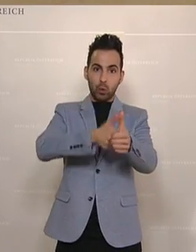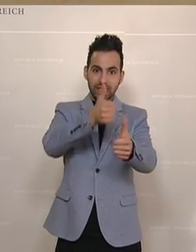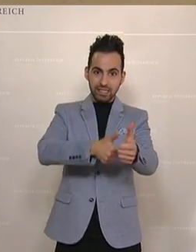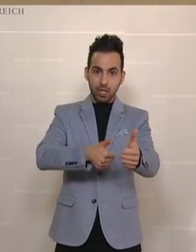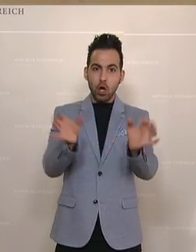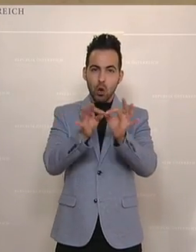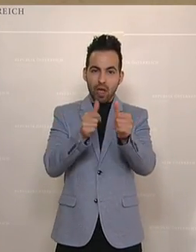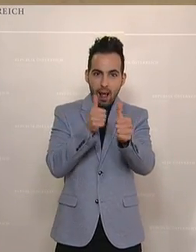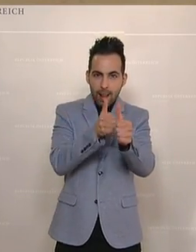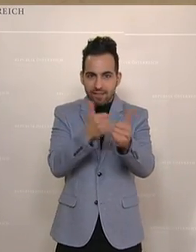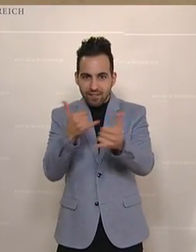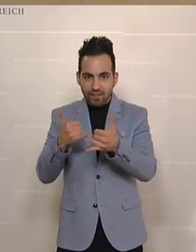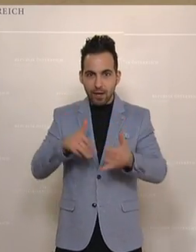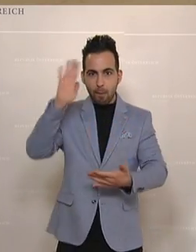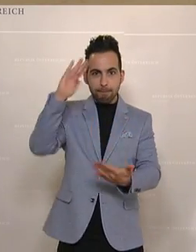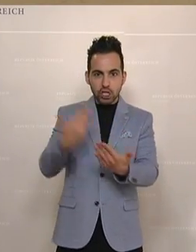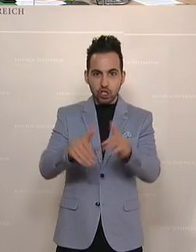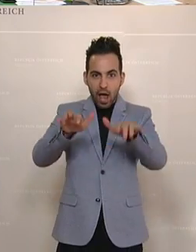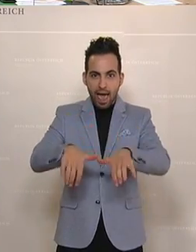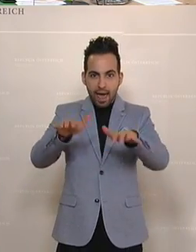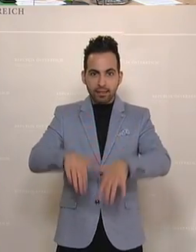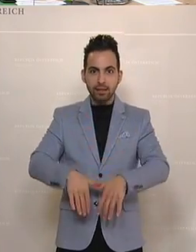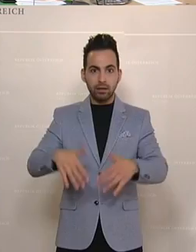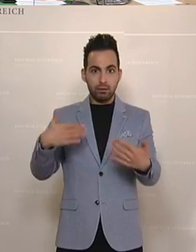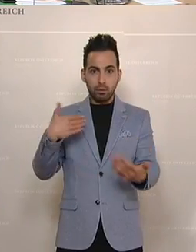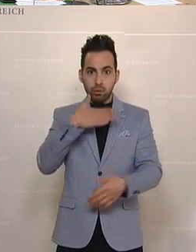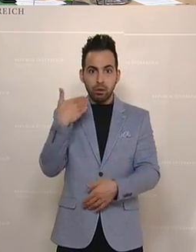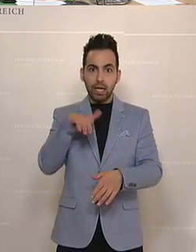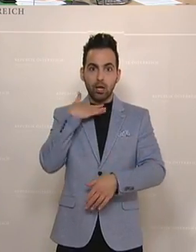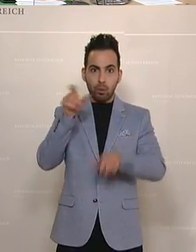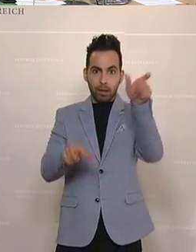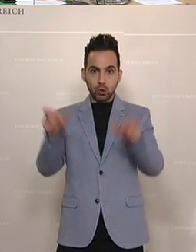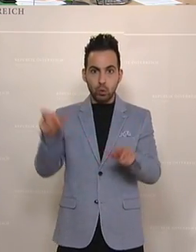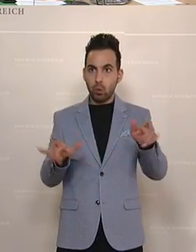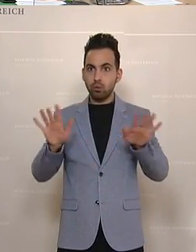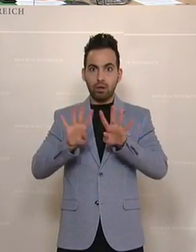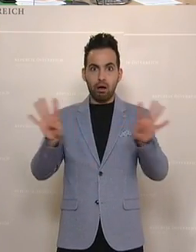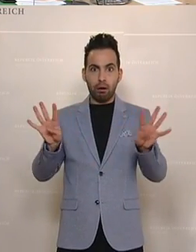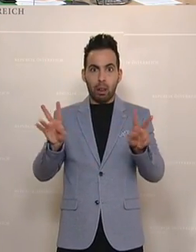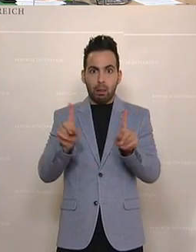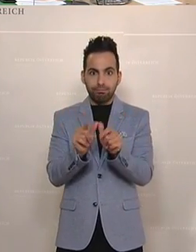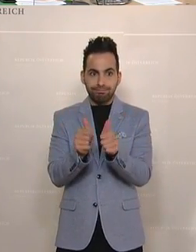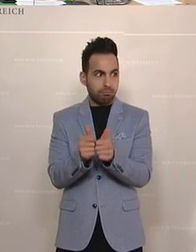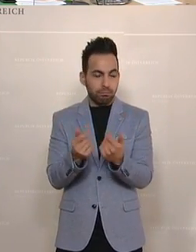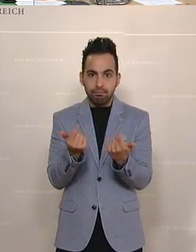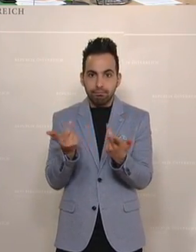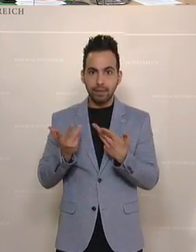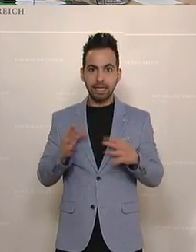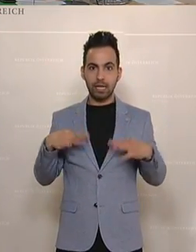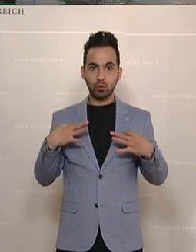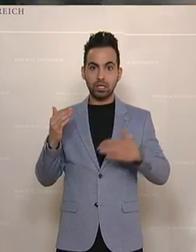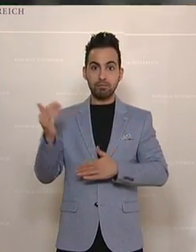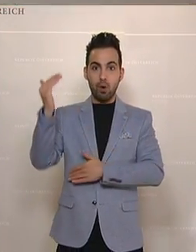Kontaktnachverfolgung, die Bescheiderstellung und alles in keinster Weise ausreichend gestärkt. Das heißt, sie überlasten die Gesundheitsbehörden